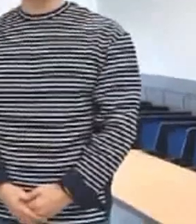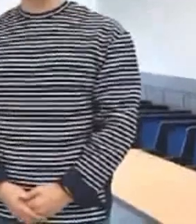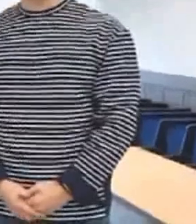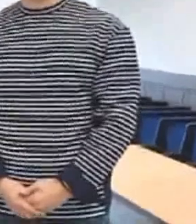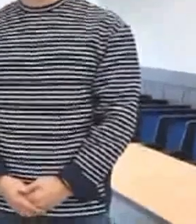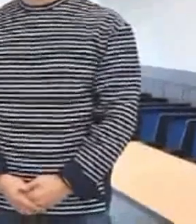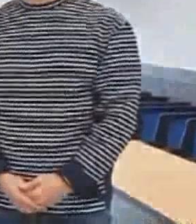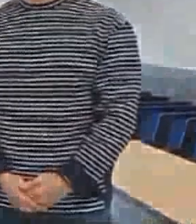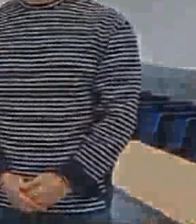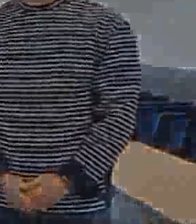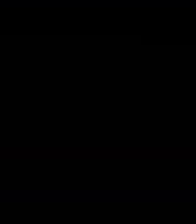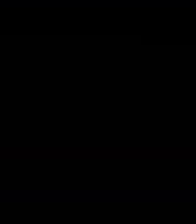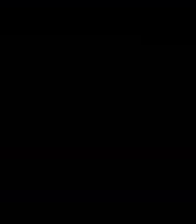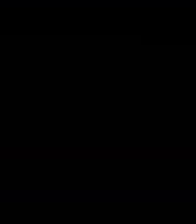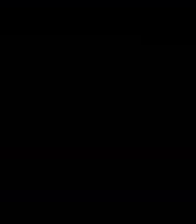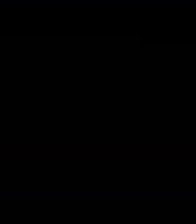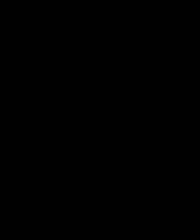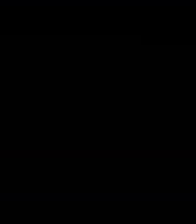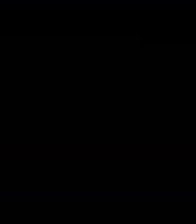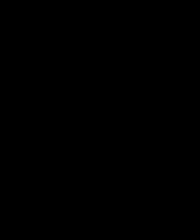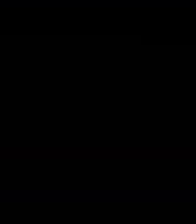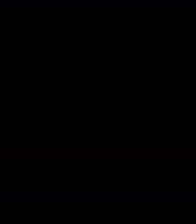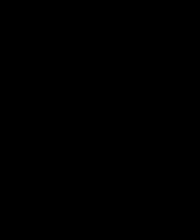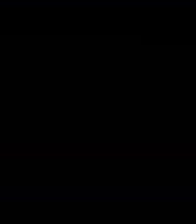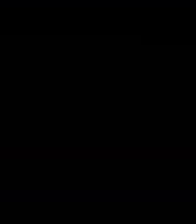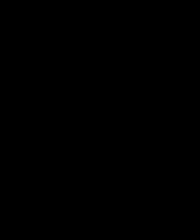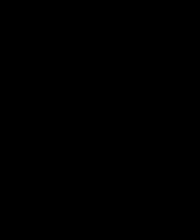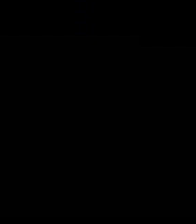힘들면 힘들다고 이야기해요.